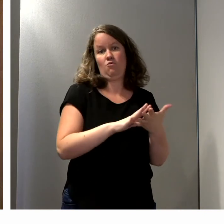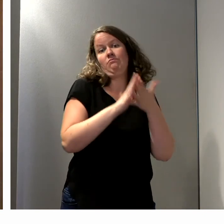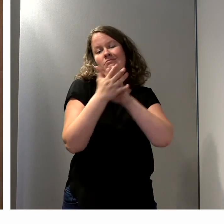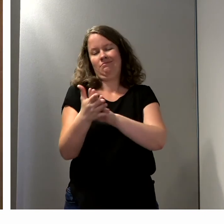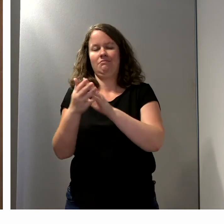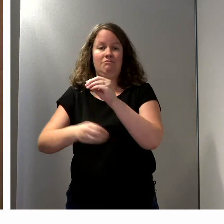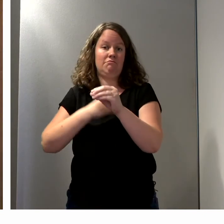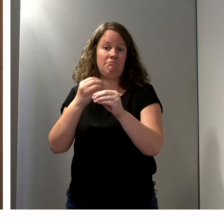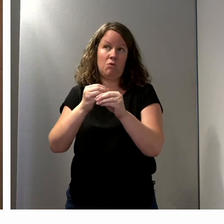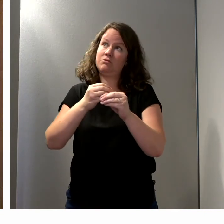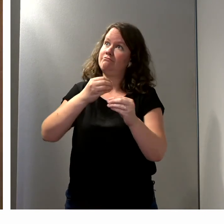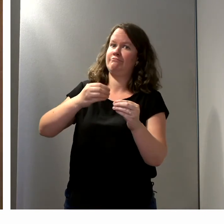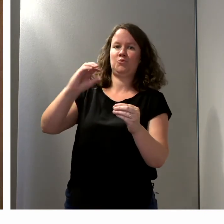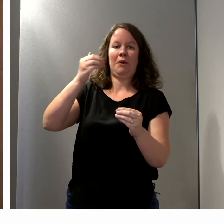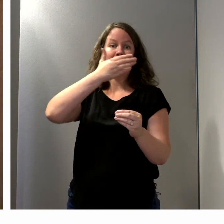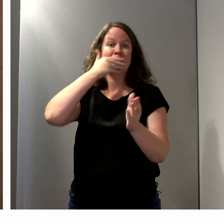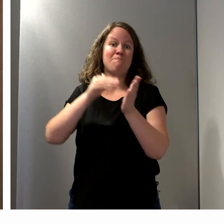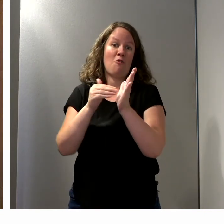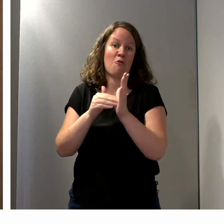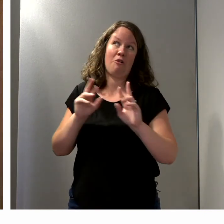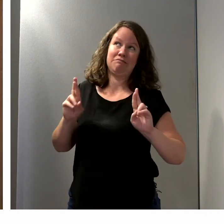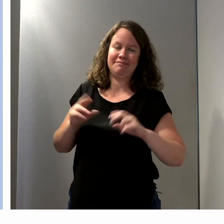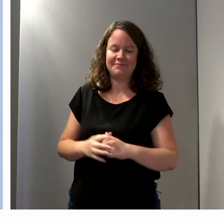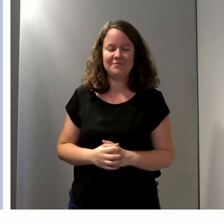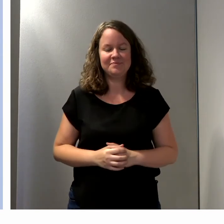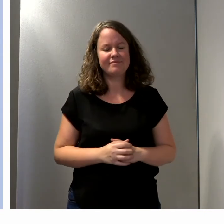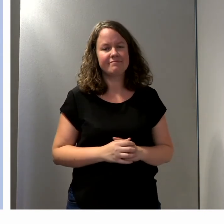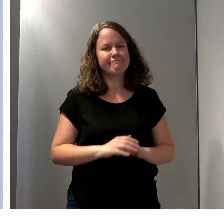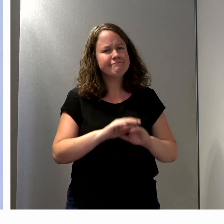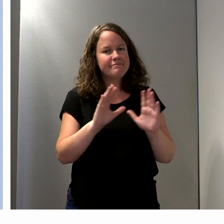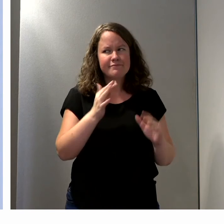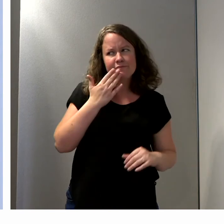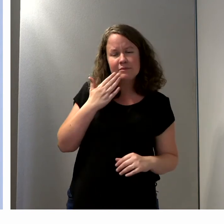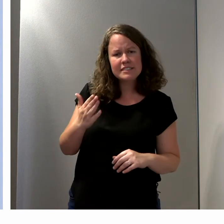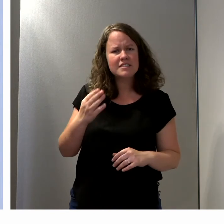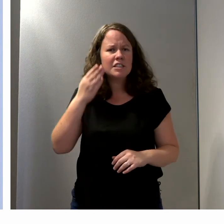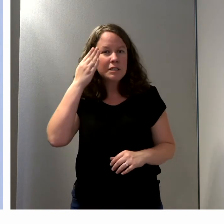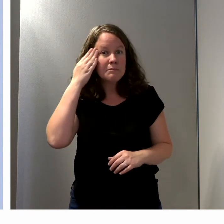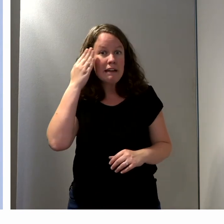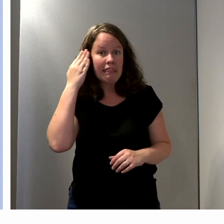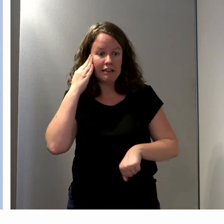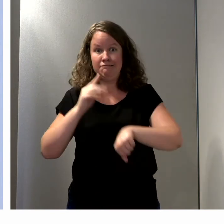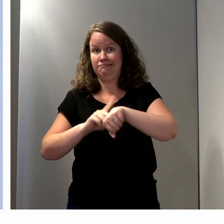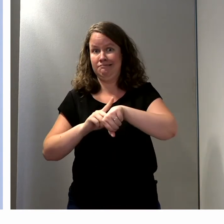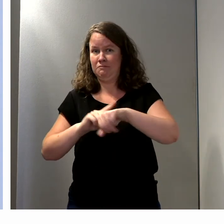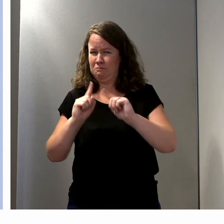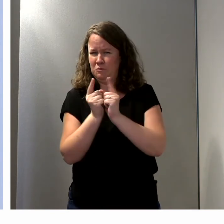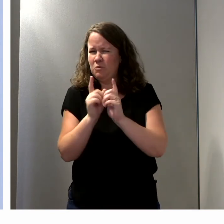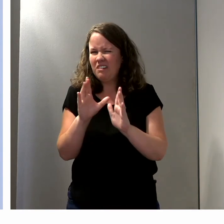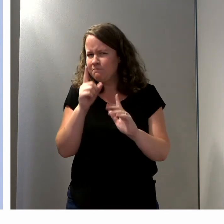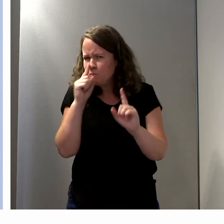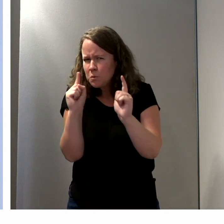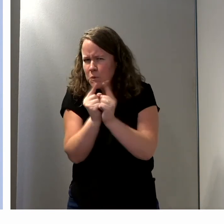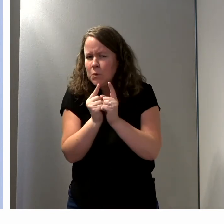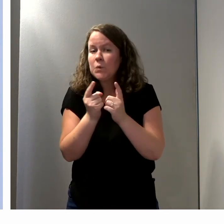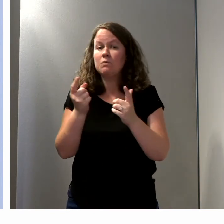j'imagine. Maïane, si en un mot, puisque le temps nous est compté, on rend l'antenne dans 2 petites minutes, si vous